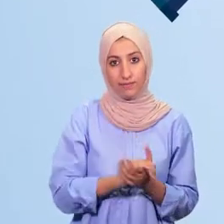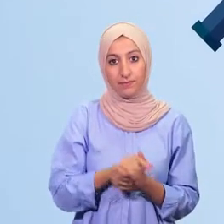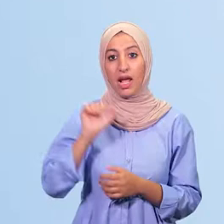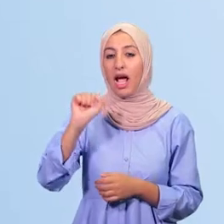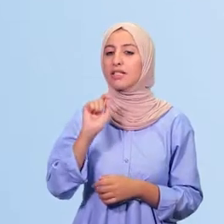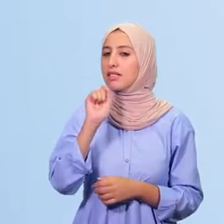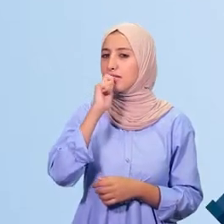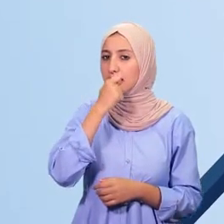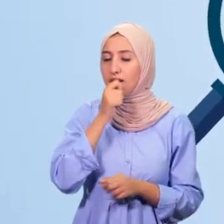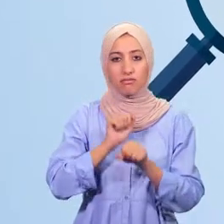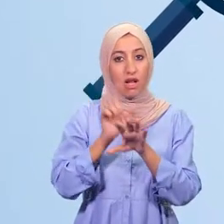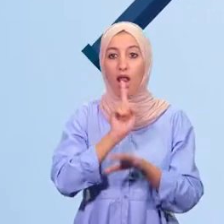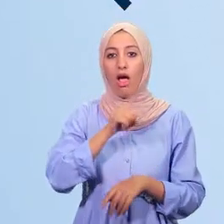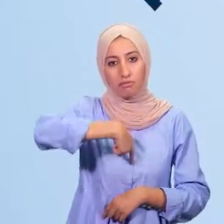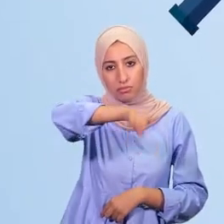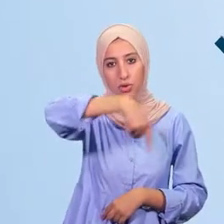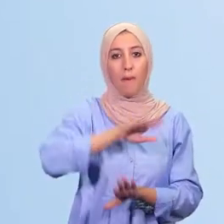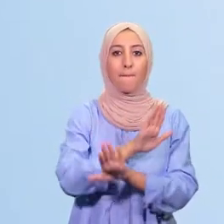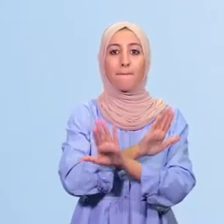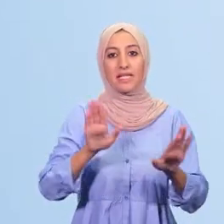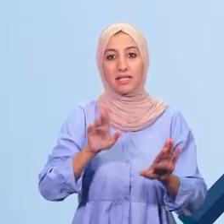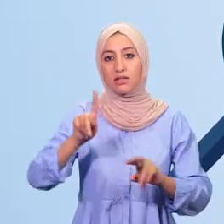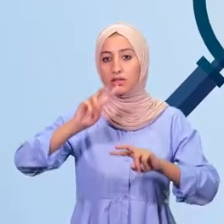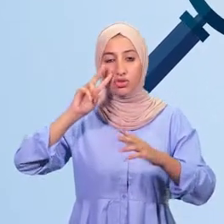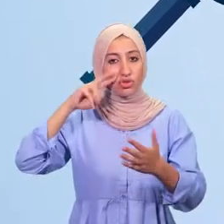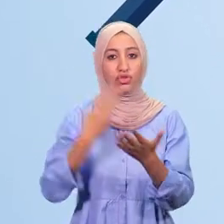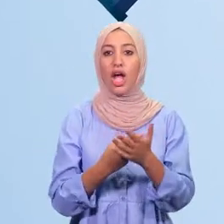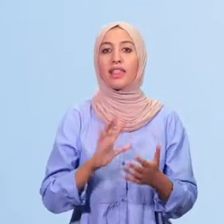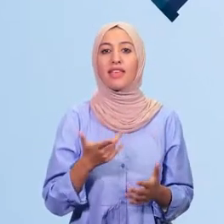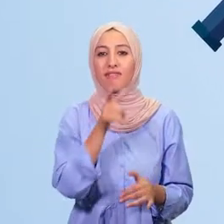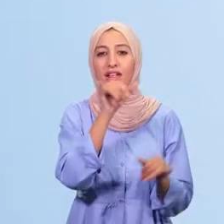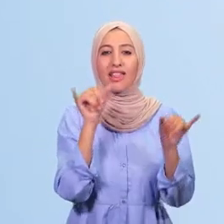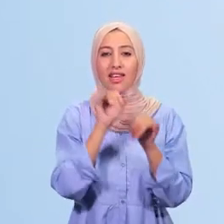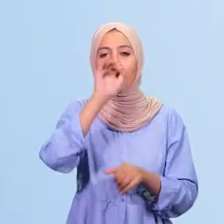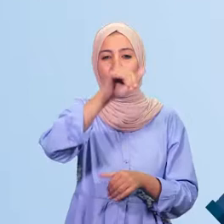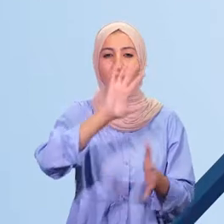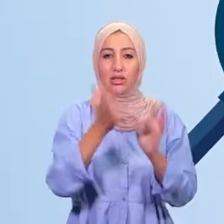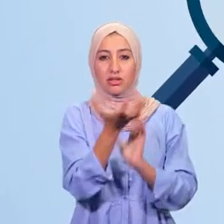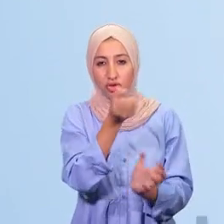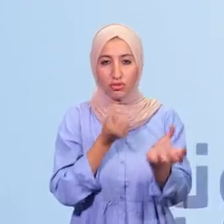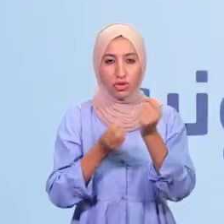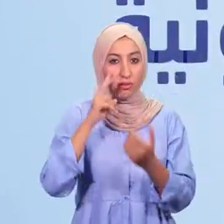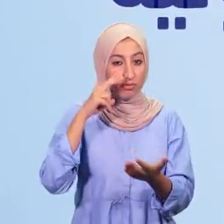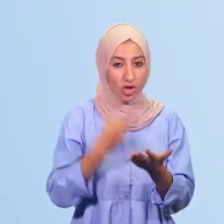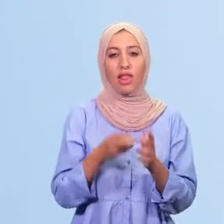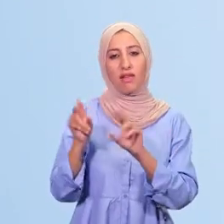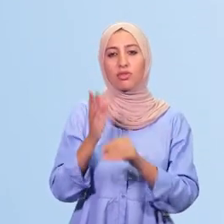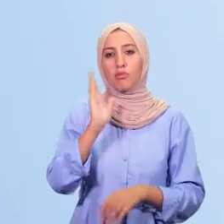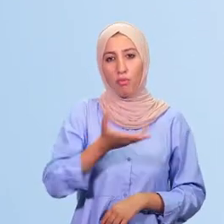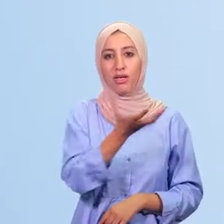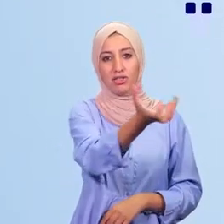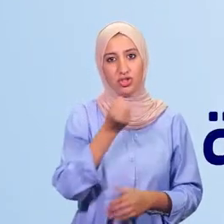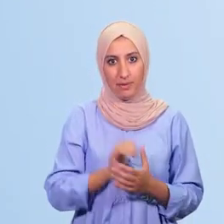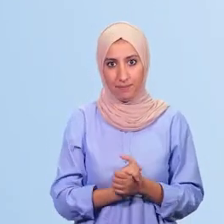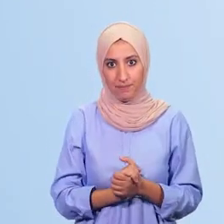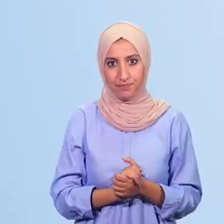تامة ووفق دلائل فنية رقمية دقيقة تعتبر دليلاً جرمياً يوصل للجاني. أنواع الجرائم